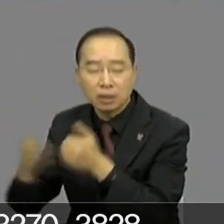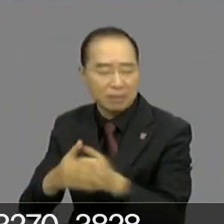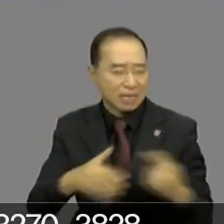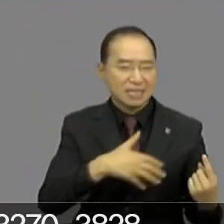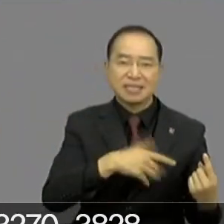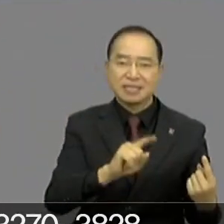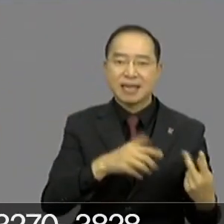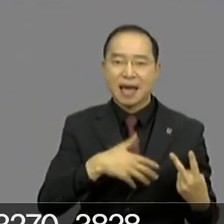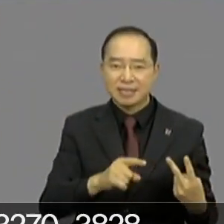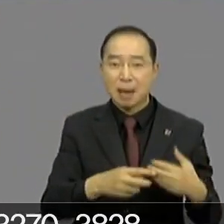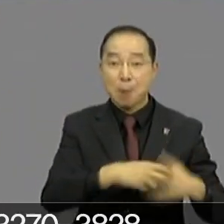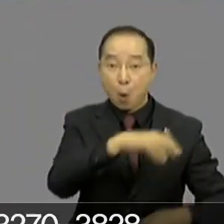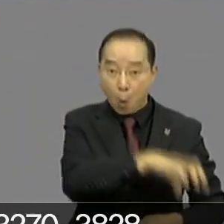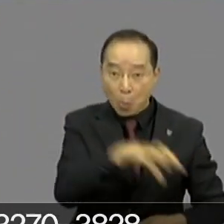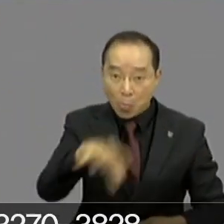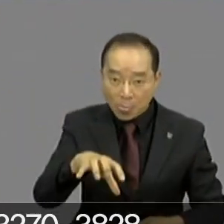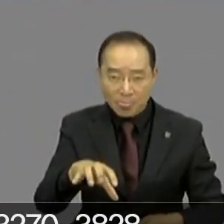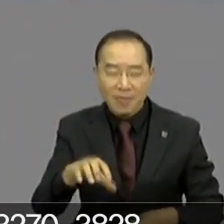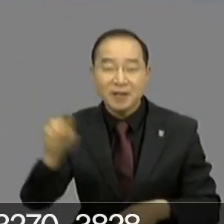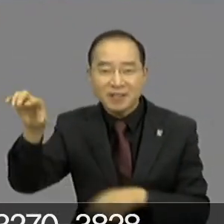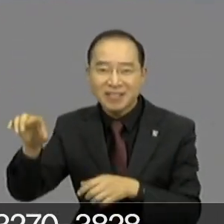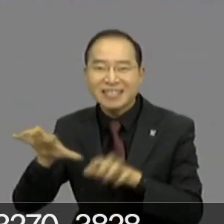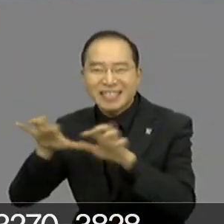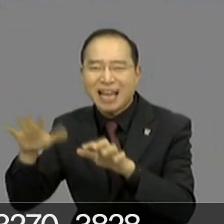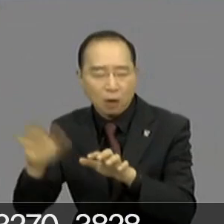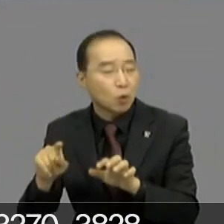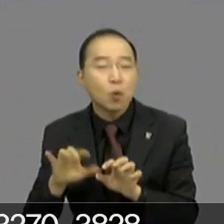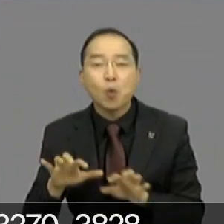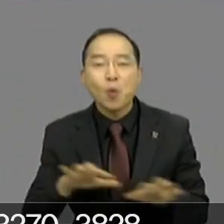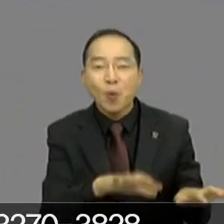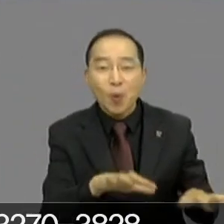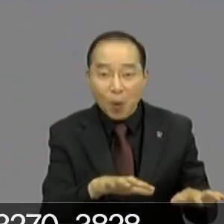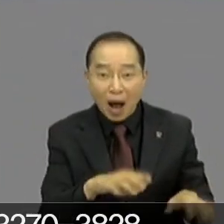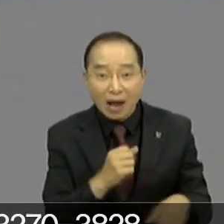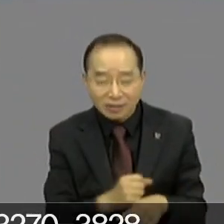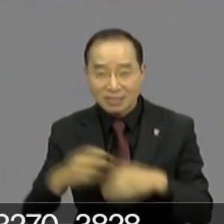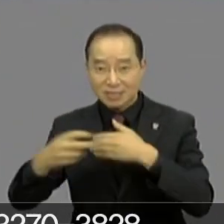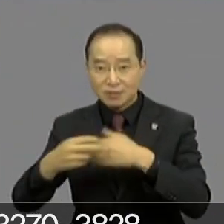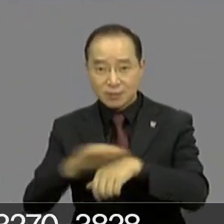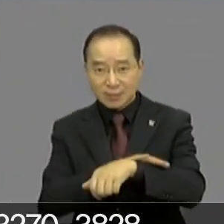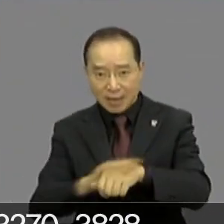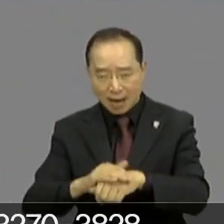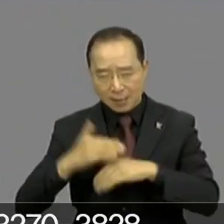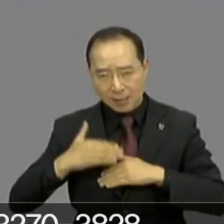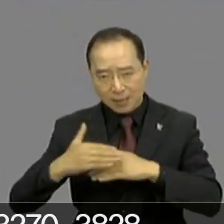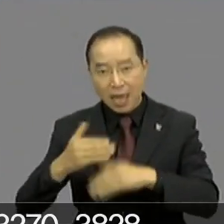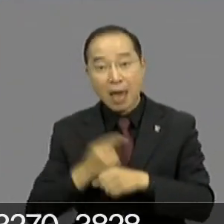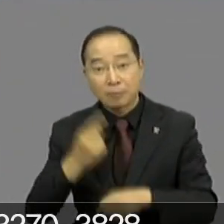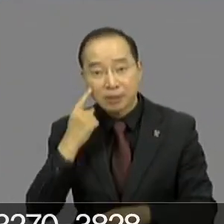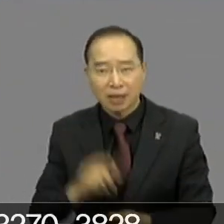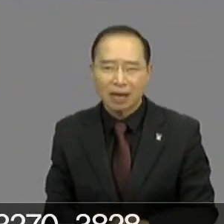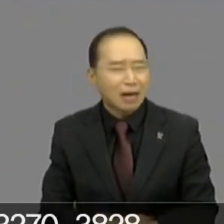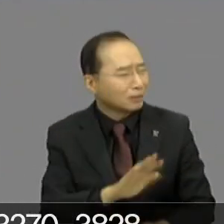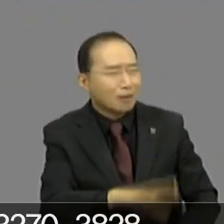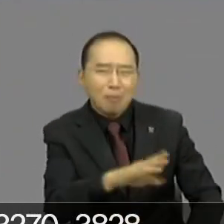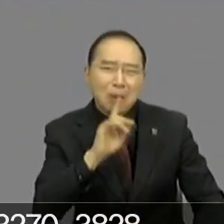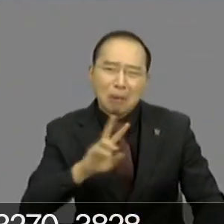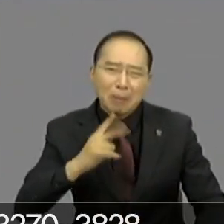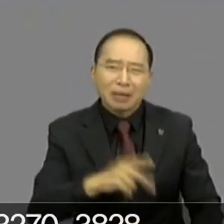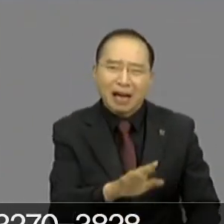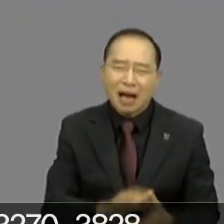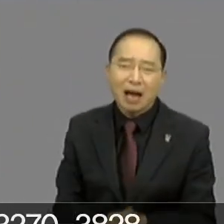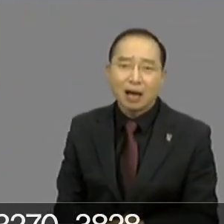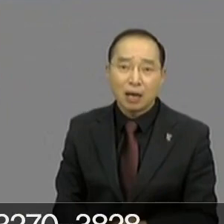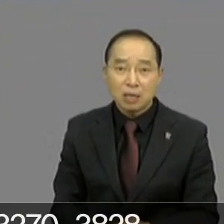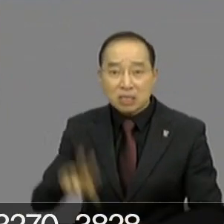진료 기관과 2차 진료기관 으로 좀 더 더 분산해서 우리가 의료를 좀더 책의 저안에 지금도 말을 바꾸셔서 가요 하자 이렇게